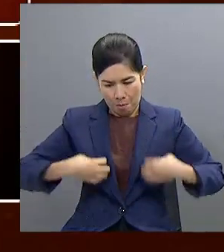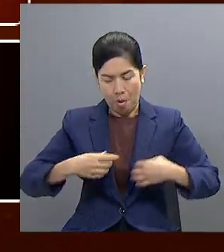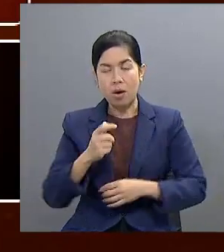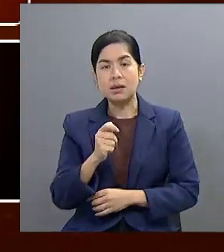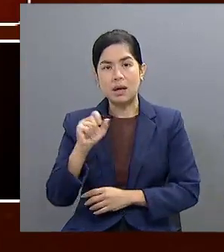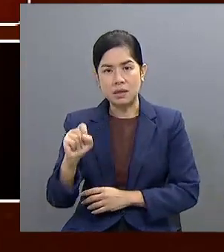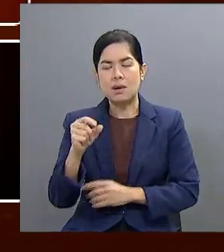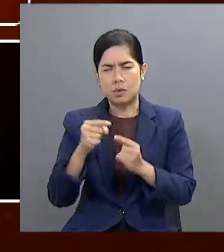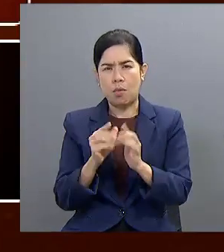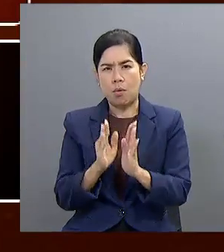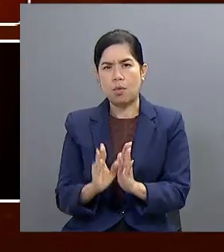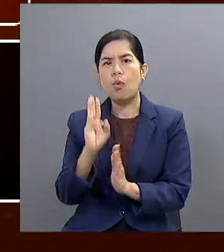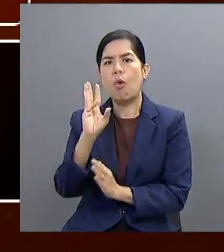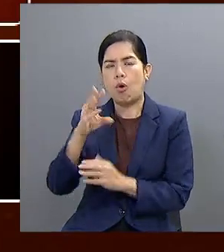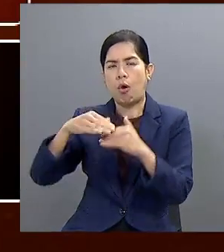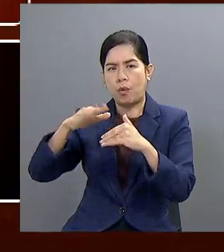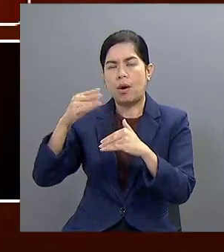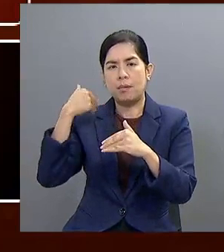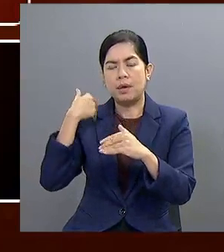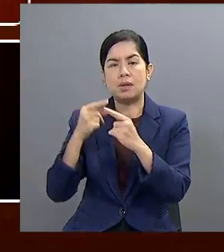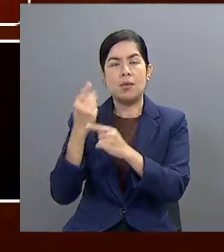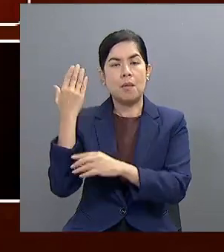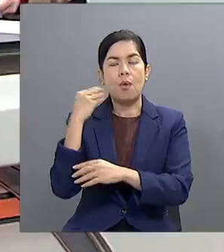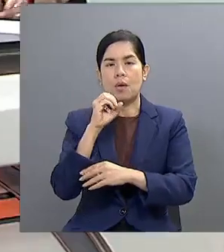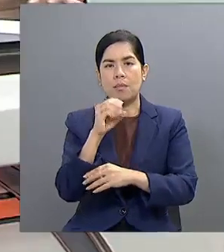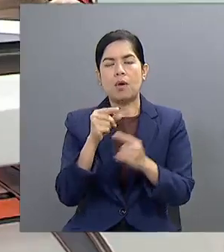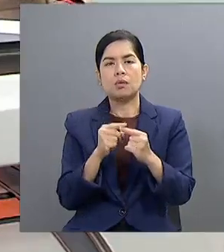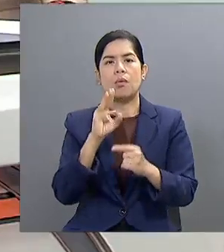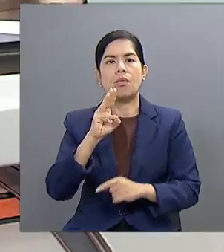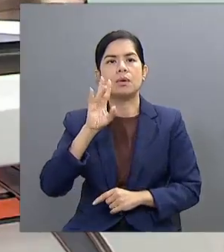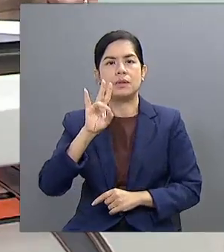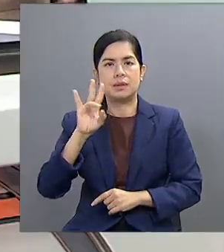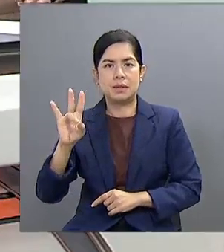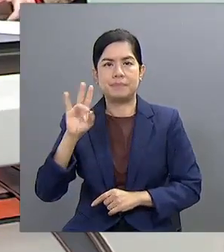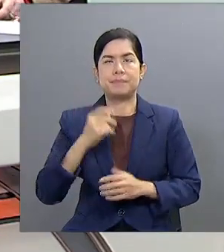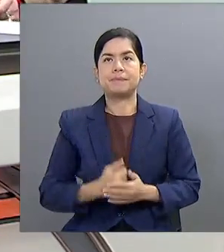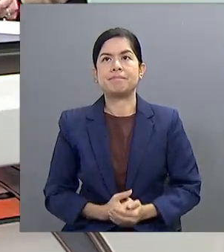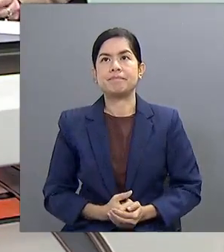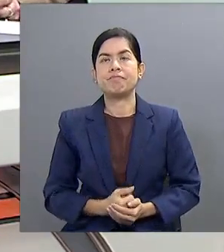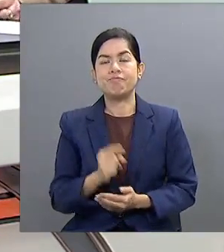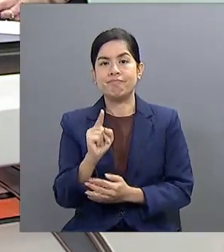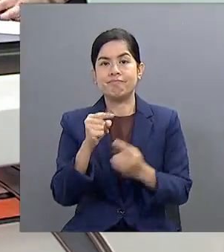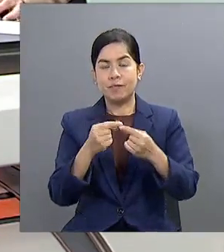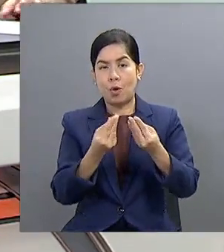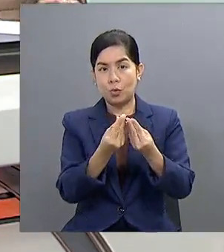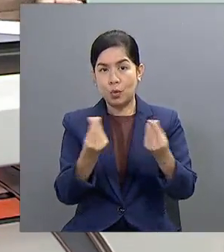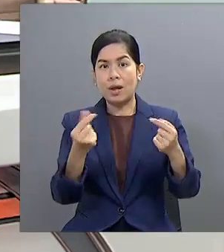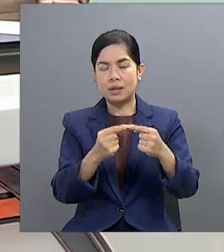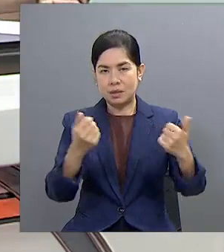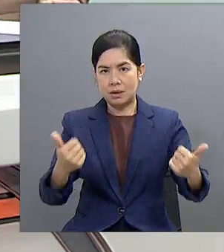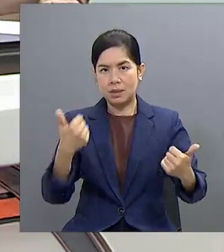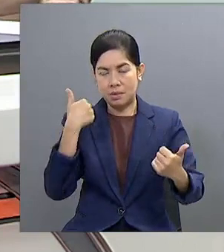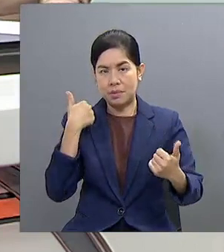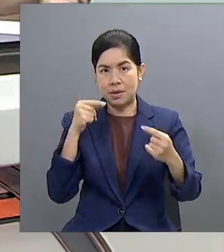คนนะคะรายงานล่าสุดเมื่อวันนี้ 677คนค่ะซึ่งตัวเลขที่มีการรายงานกันอยู่ทุกวันนี้ในลักษณะ